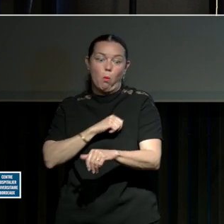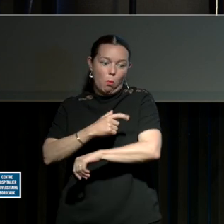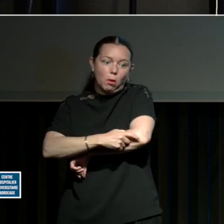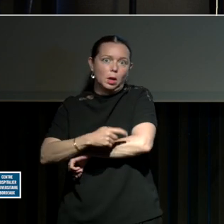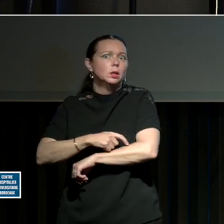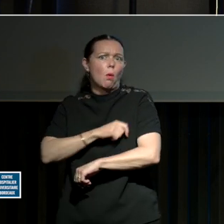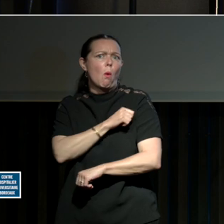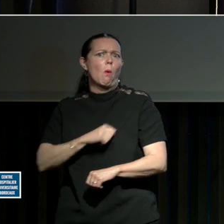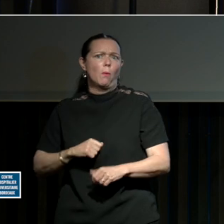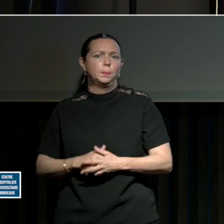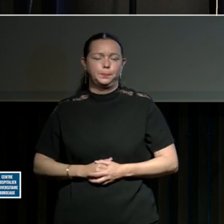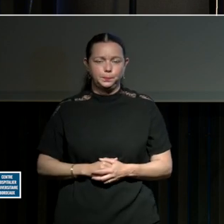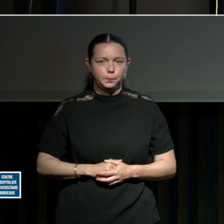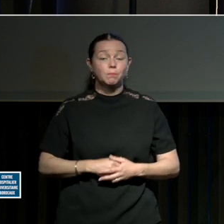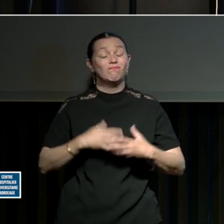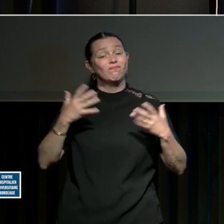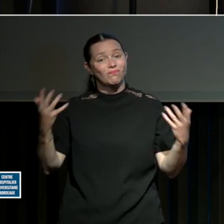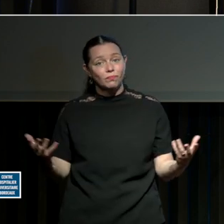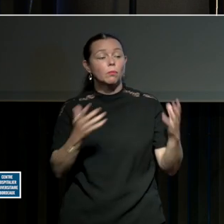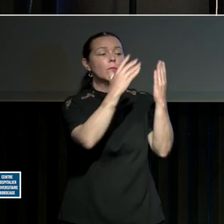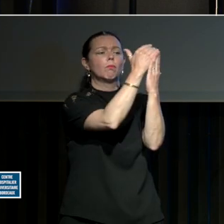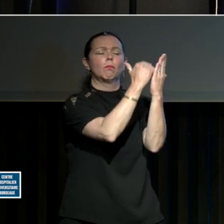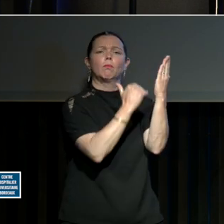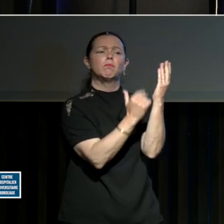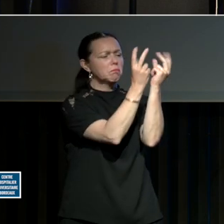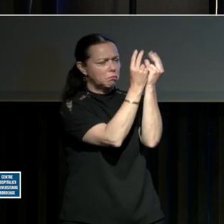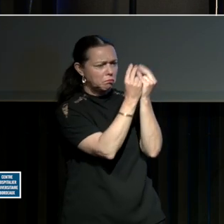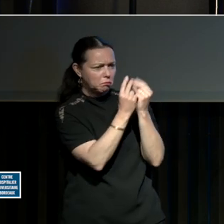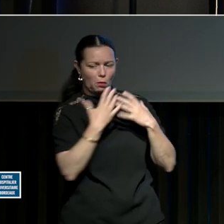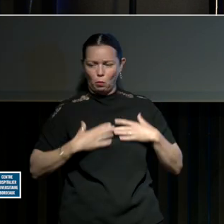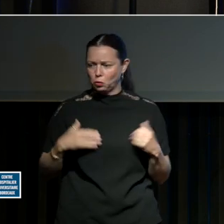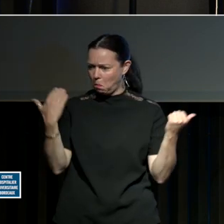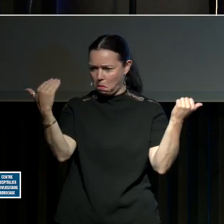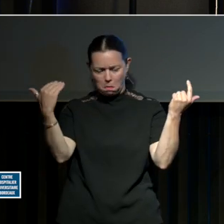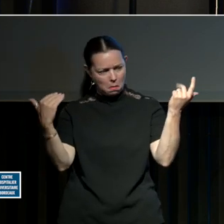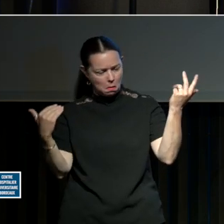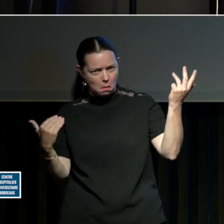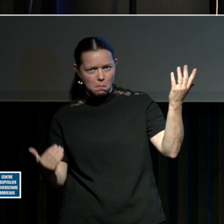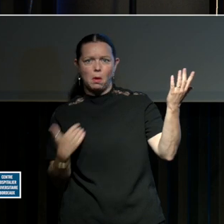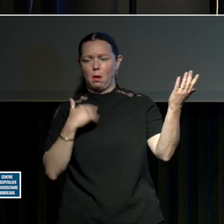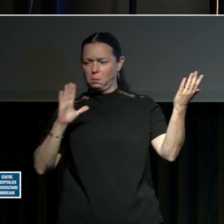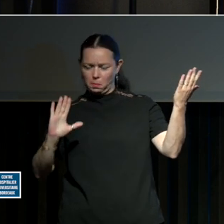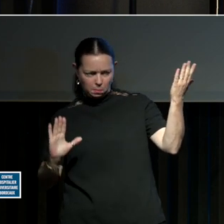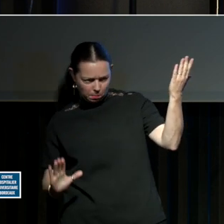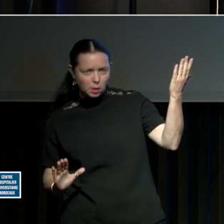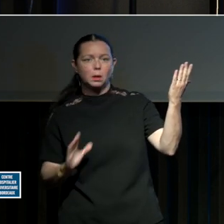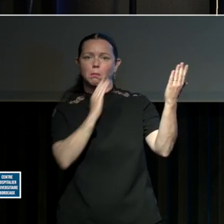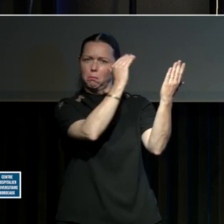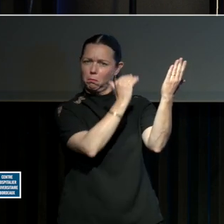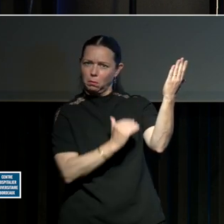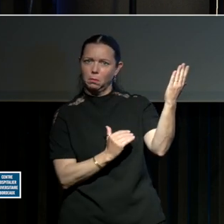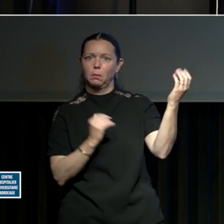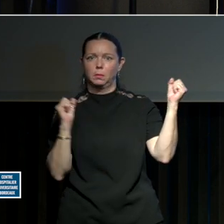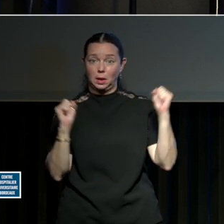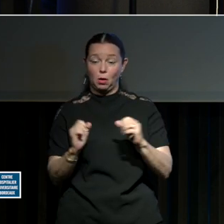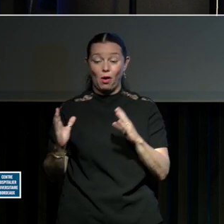à côté de cette approche descriptive du comportement, comme on l'a vu, le modèle explicatif de l'addiction repose